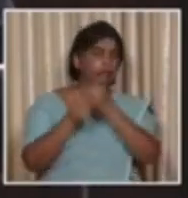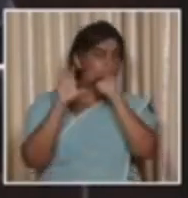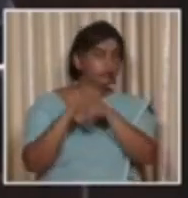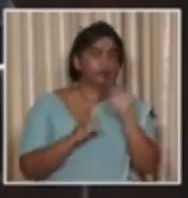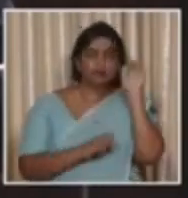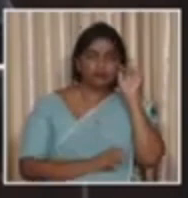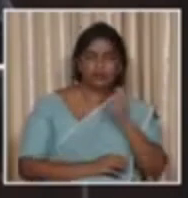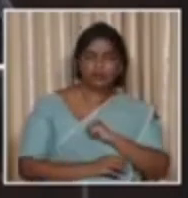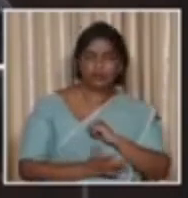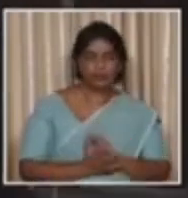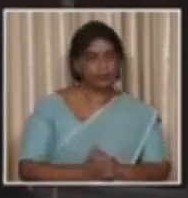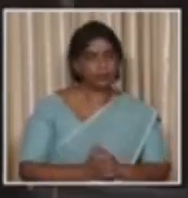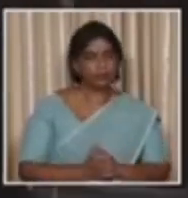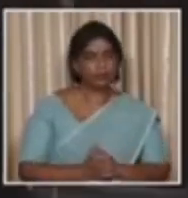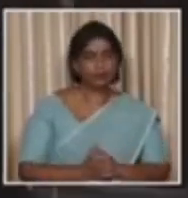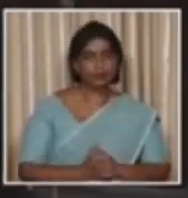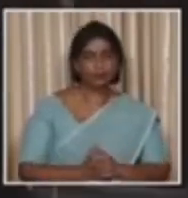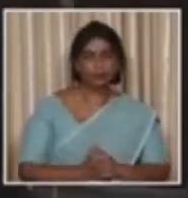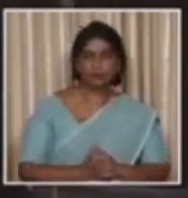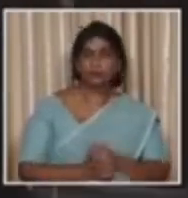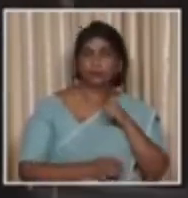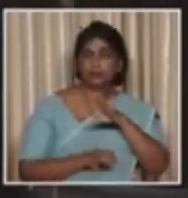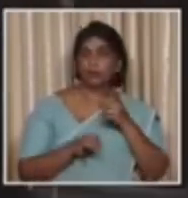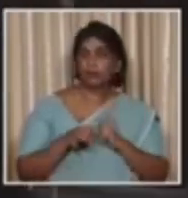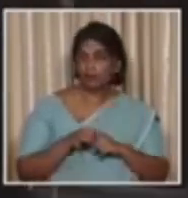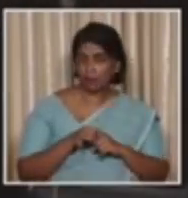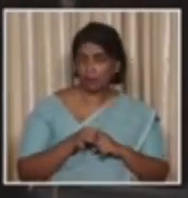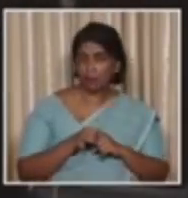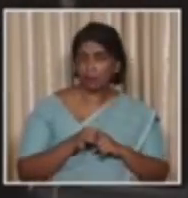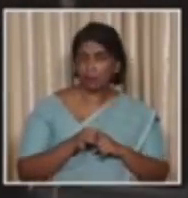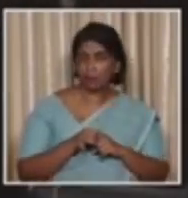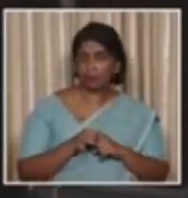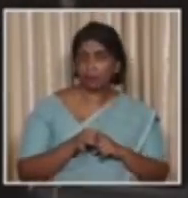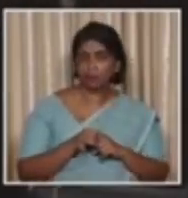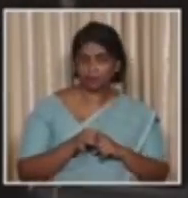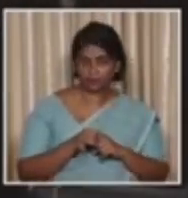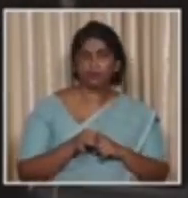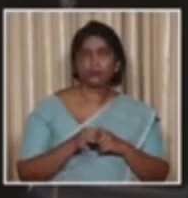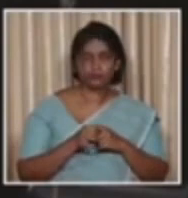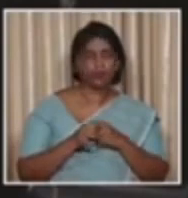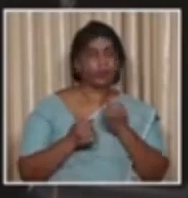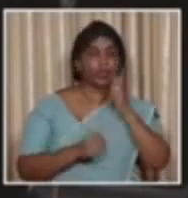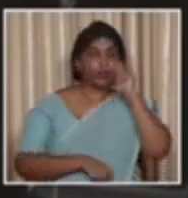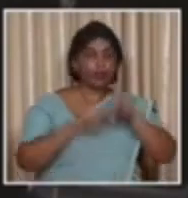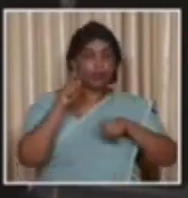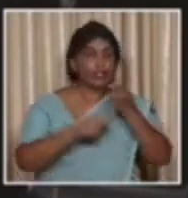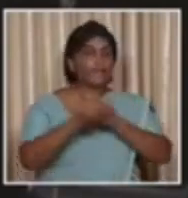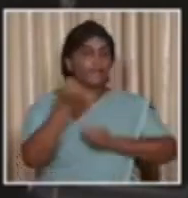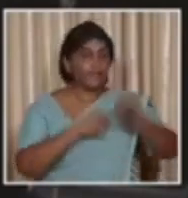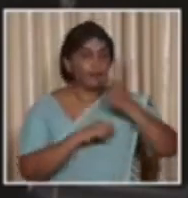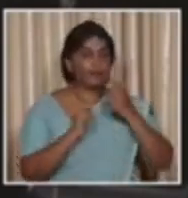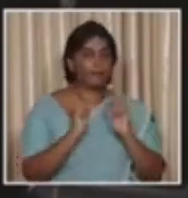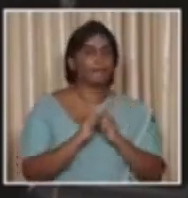මට දැනගන්න කැමතියි. මන්ත්‍රීතුමනි, මේ ප්‍රශ්නය ට්‍රැෆිකින් සම්බන්ධ ප්‍රශ්නයක්, කියන්නේ මිනිස් වෙළඳාම පිළිබඳ